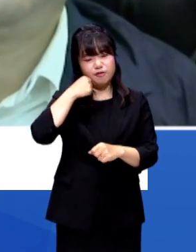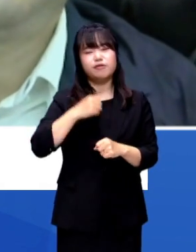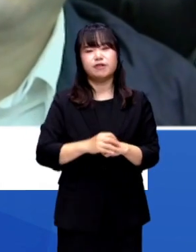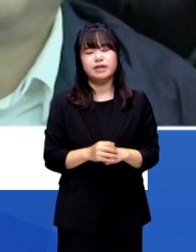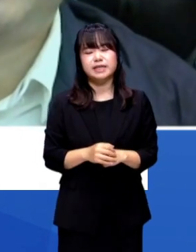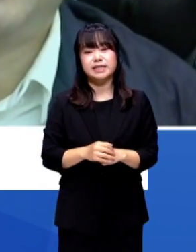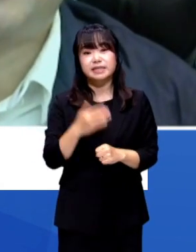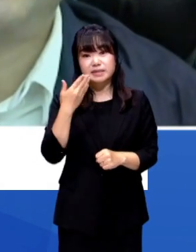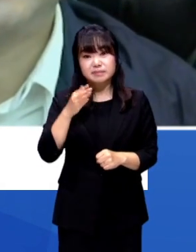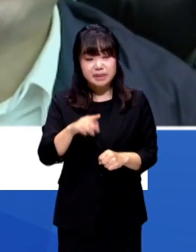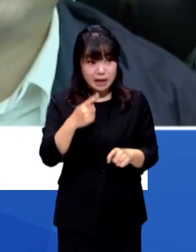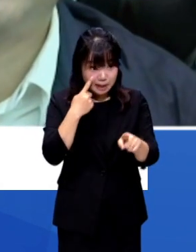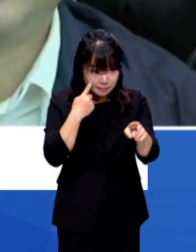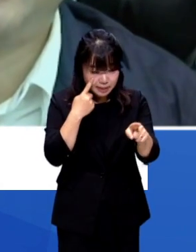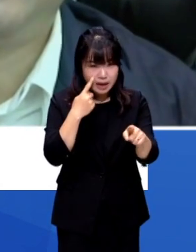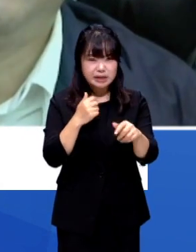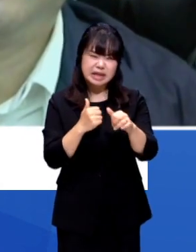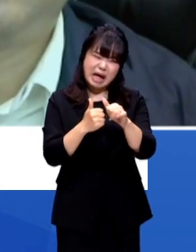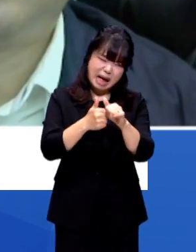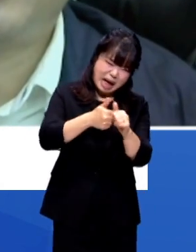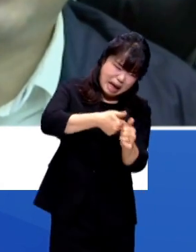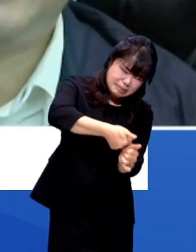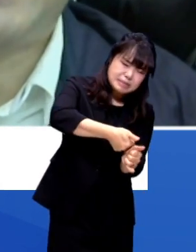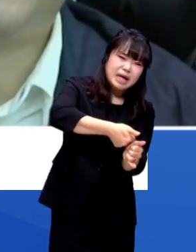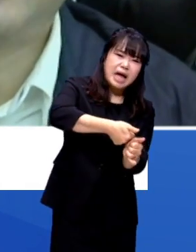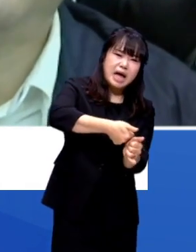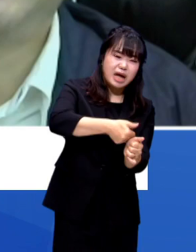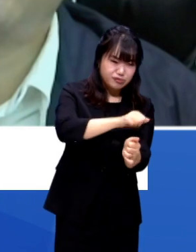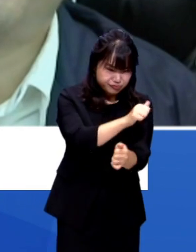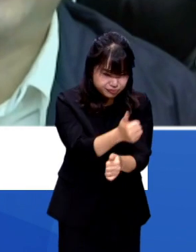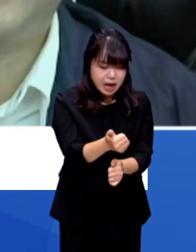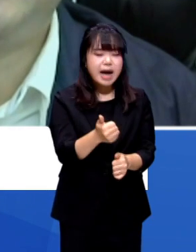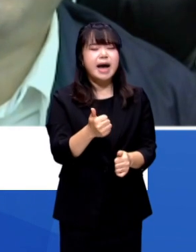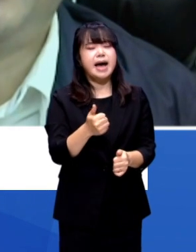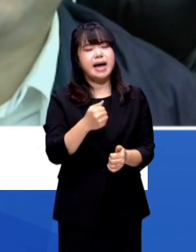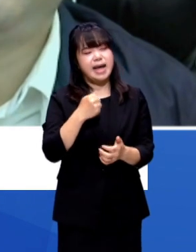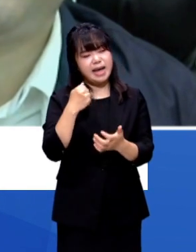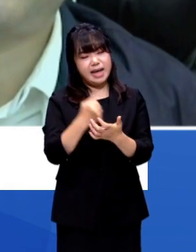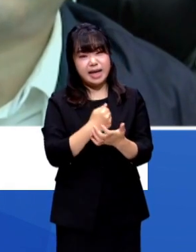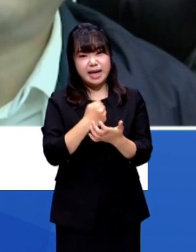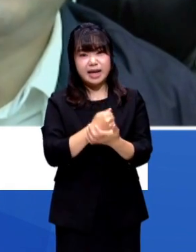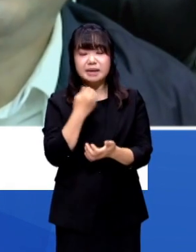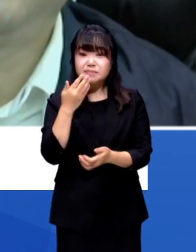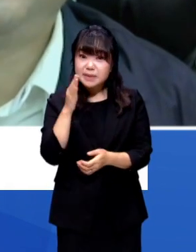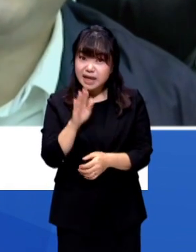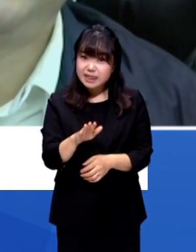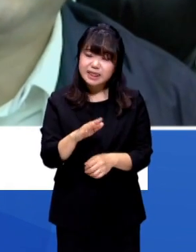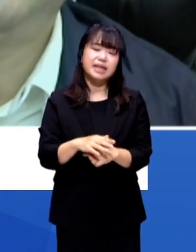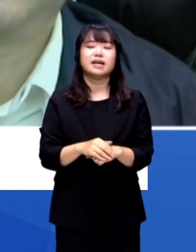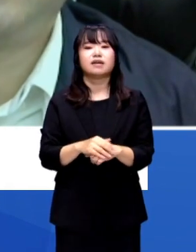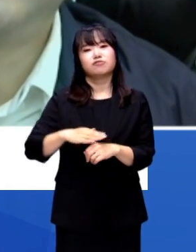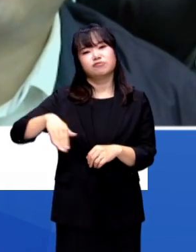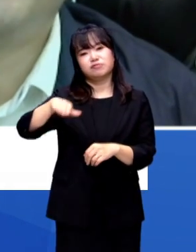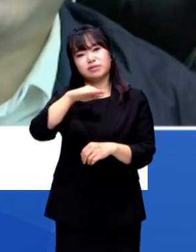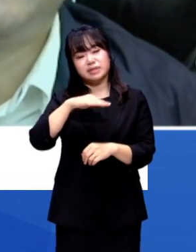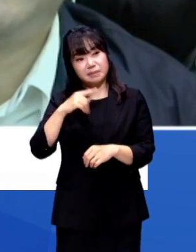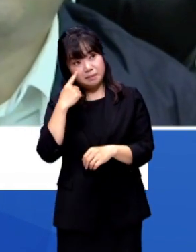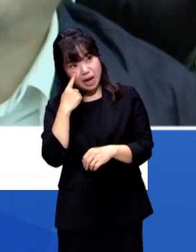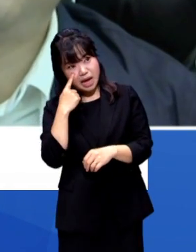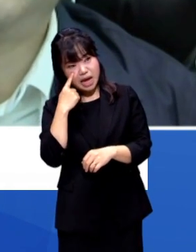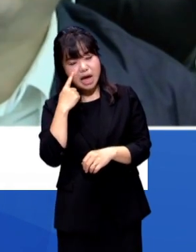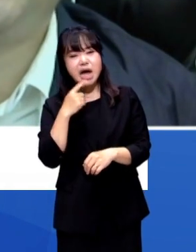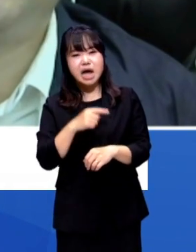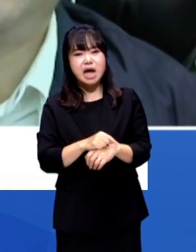사고들은 이번에 압사사고라는 되게 굉장히 안타까운 사고로 발생했지만 우리들은 그런 사고만이